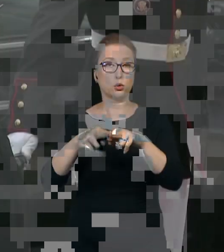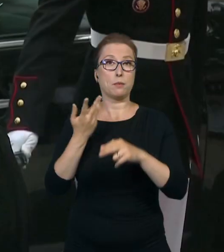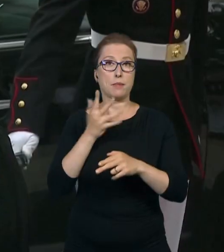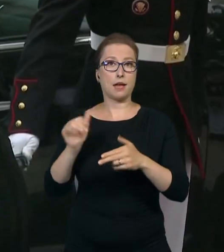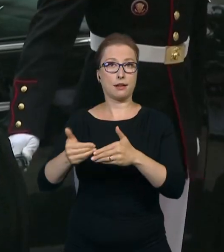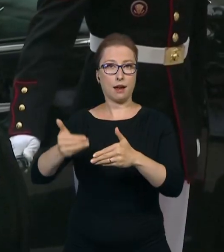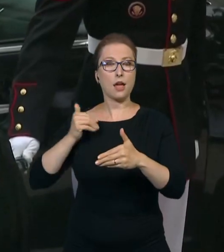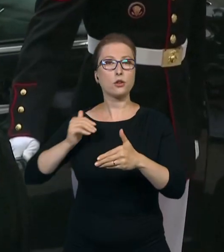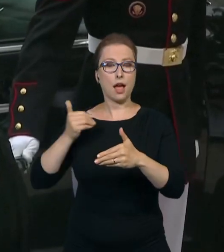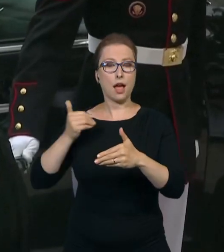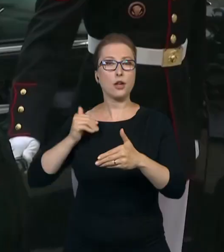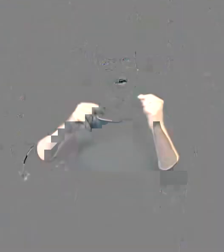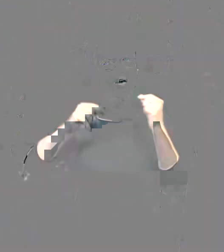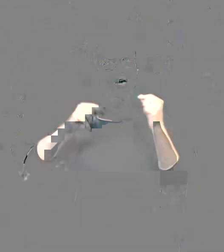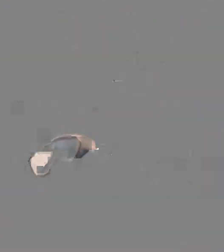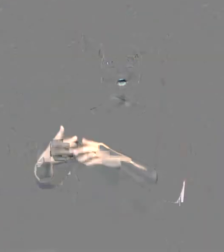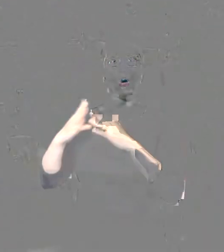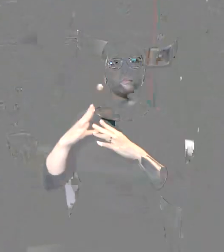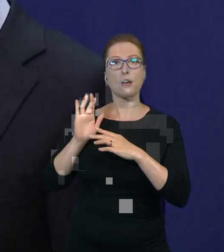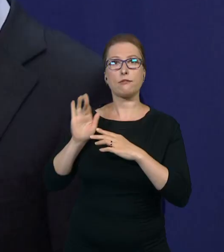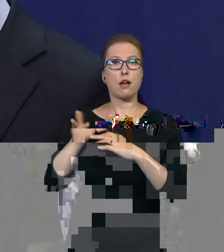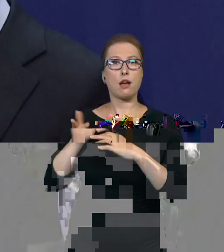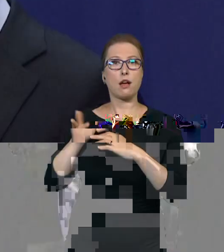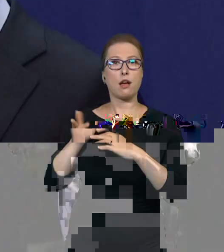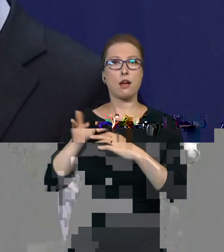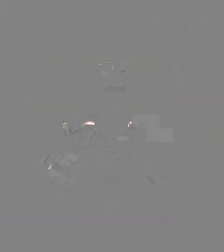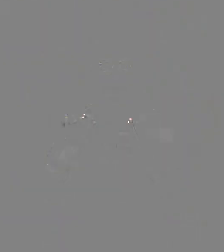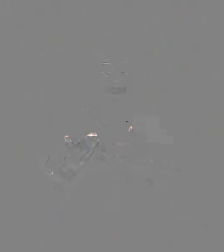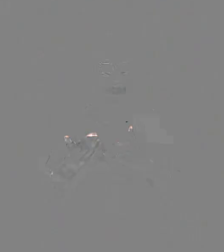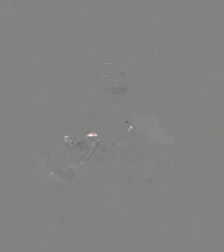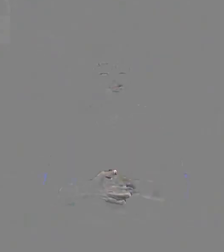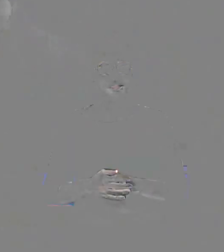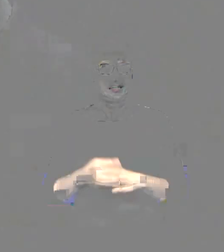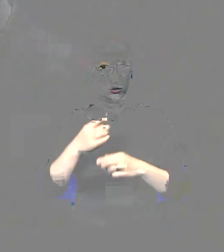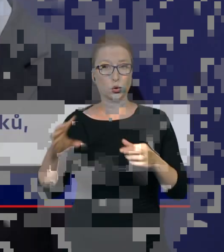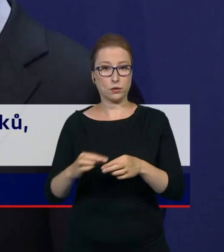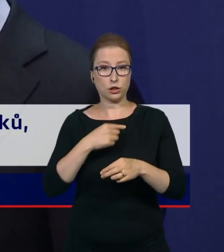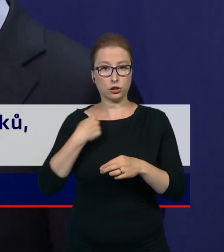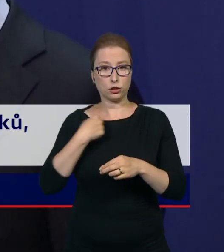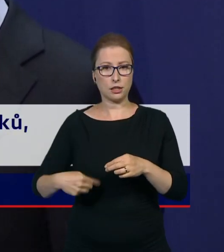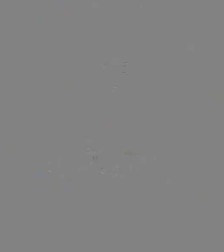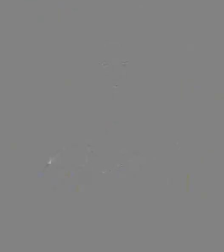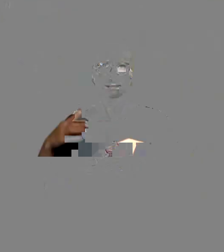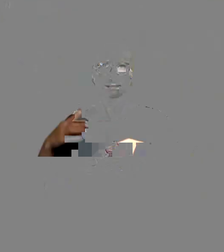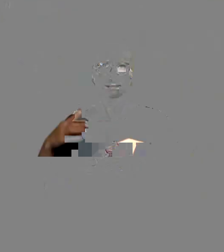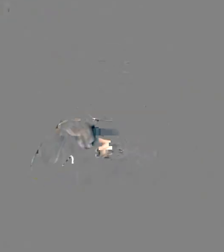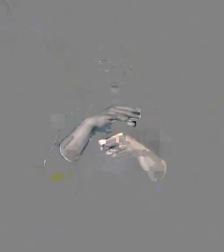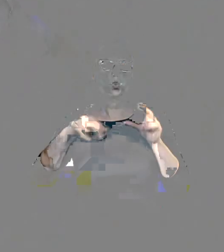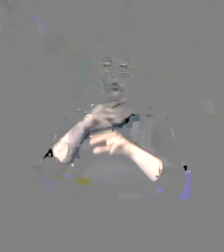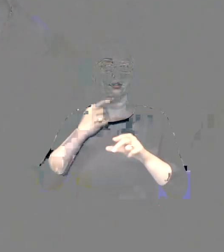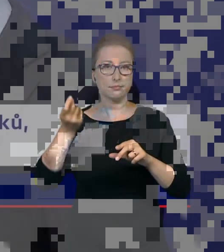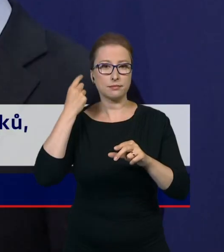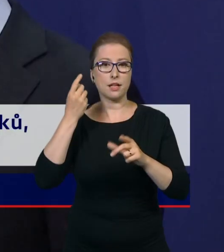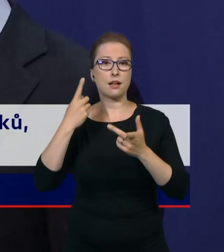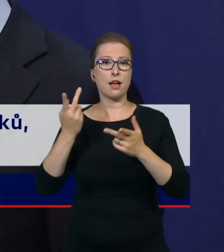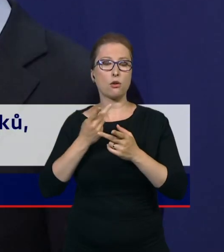lety Aliance... ...prozdroj obav... ...jataíti činž řeště... ...chongči de lãnzán